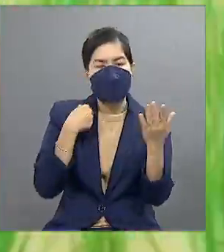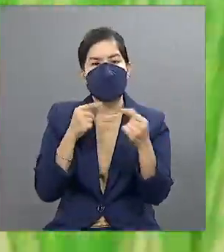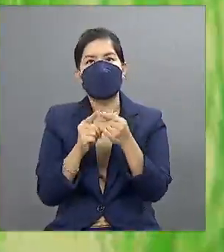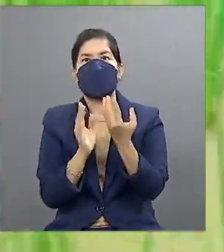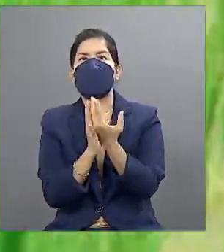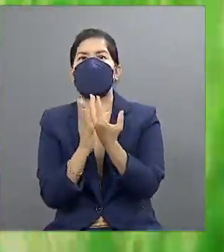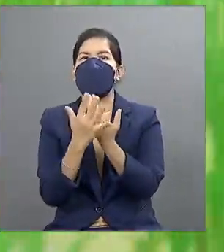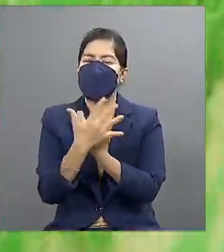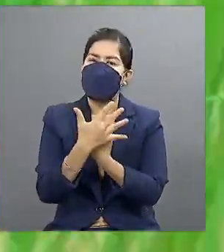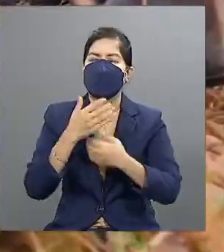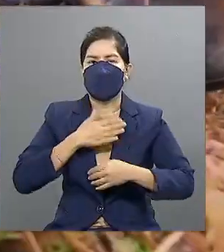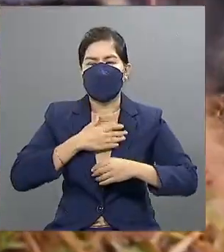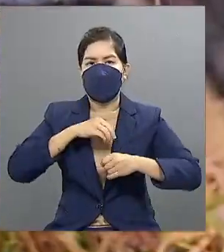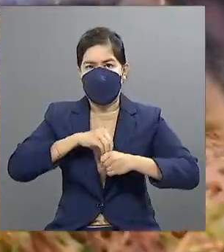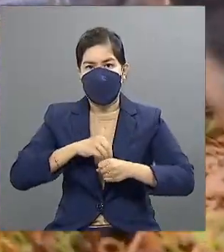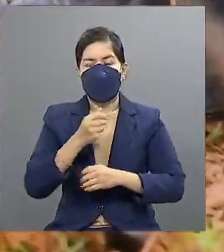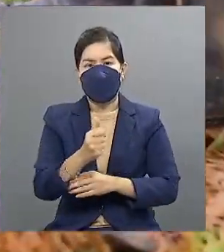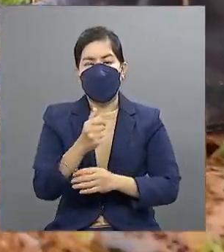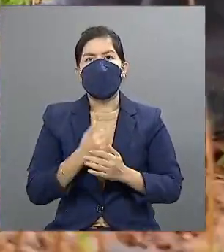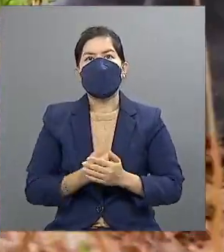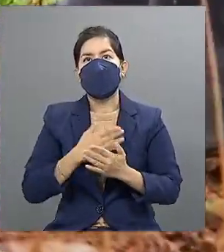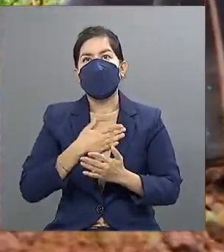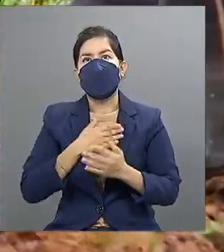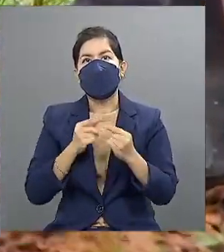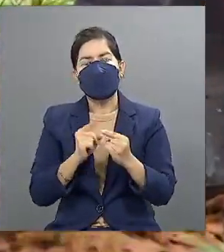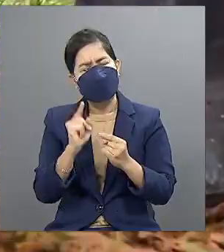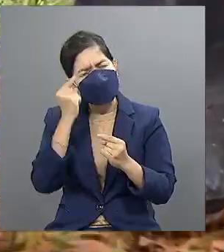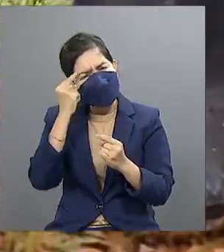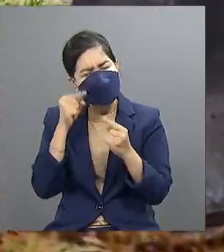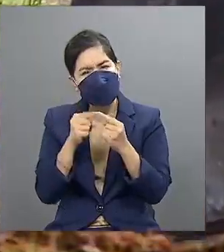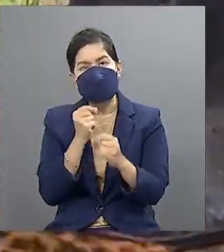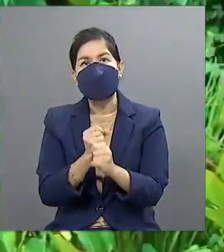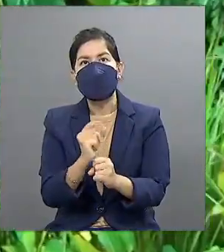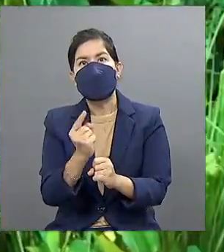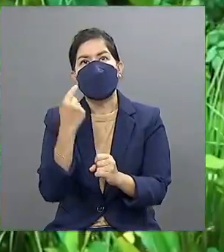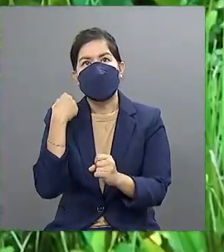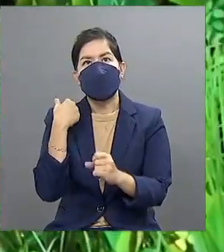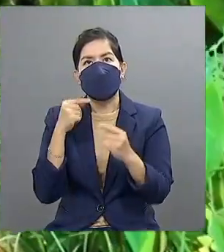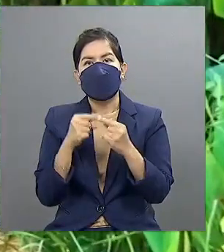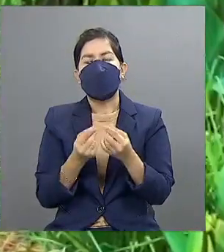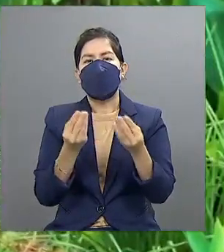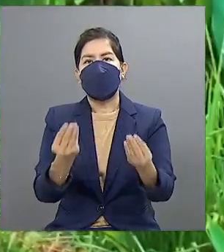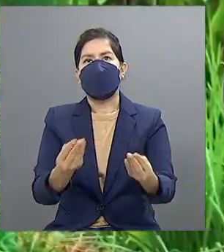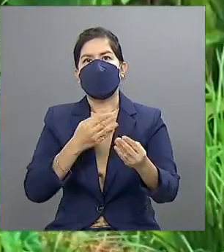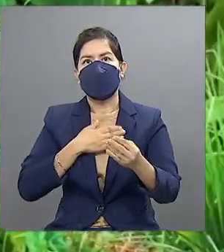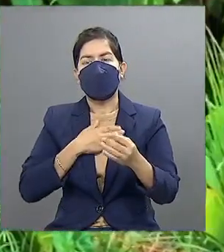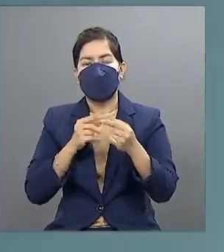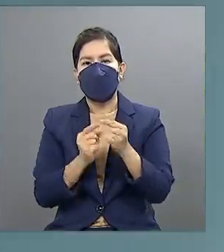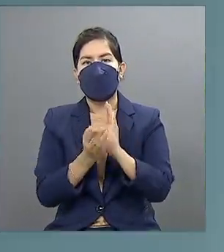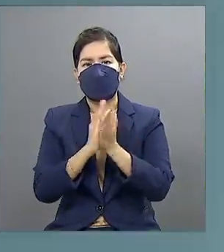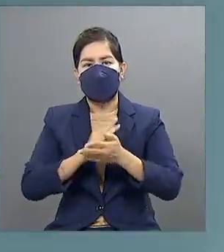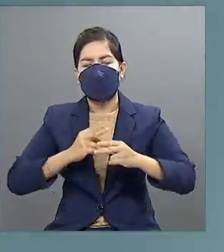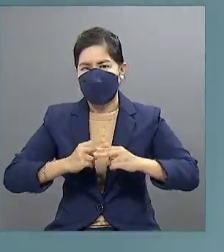ได้เพราะฉะนั้นเราไม่ต้องดิ้นรนเลยเป็นโครงการที่ให้เราอยู่ได้อย่างยั่งยืนจริงๆครับตัวผม